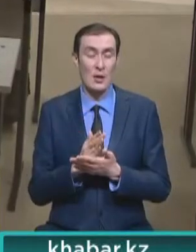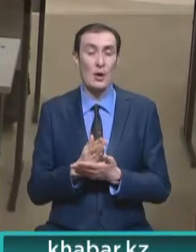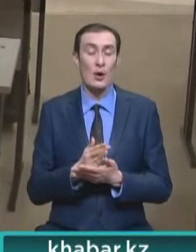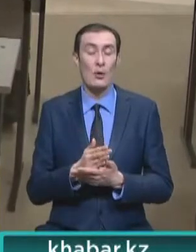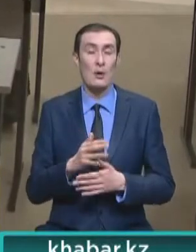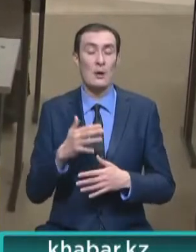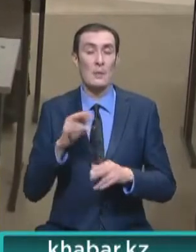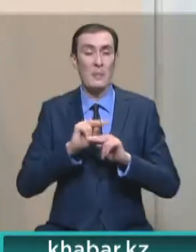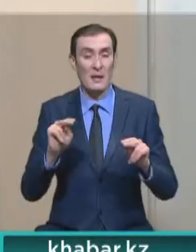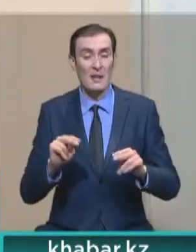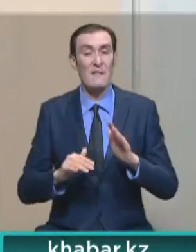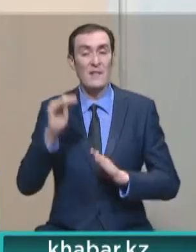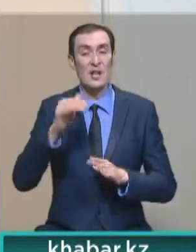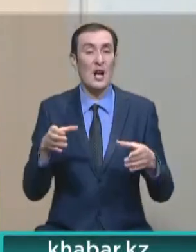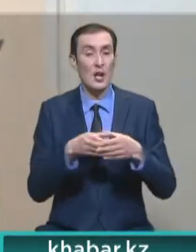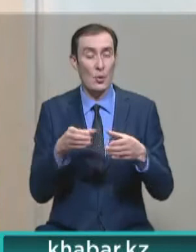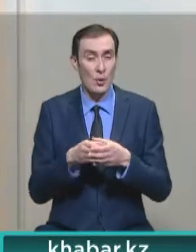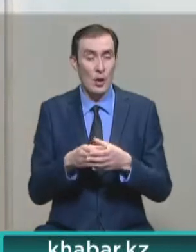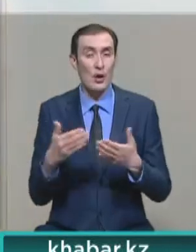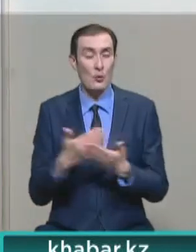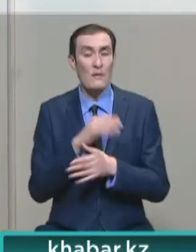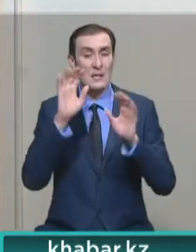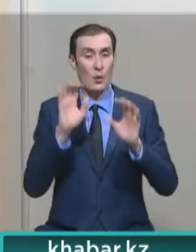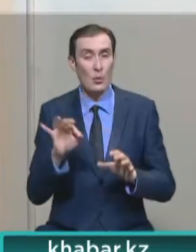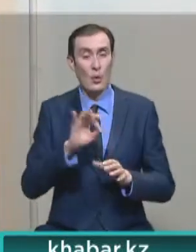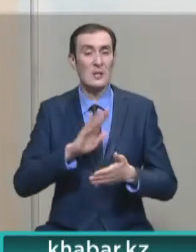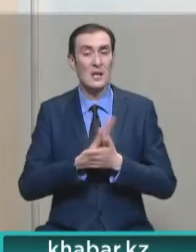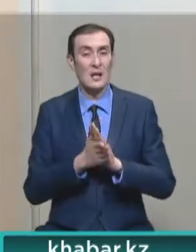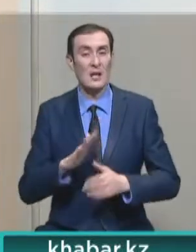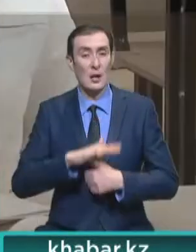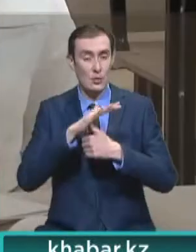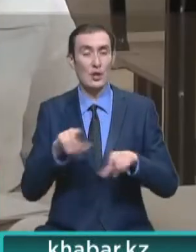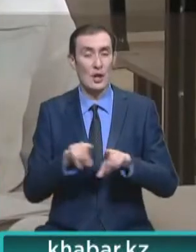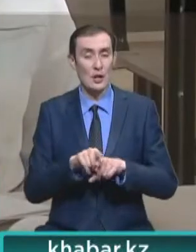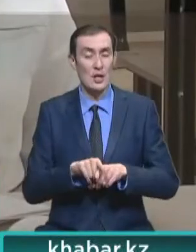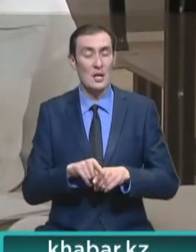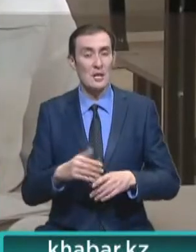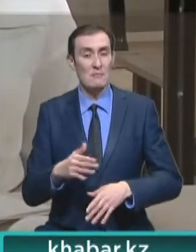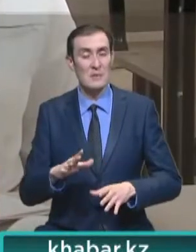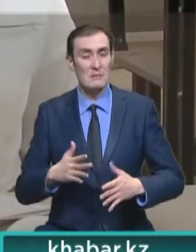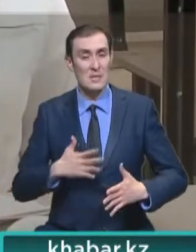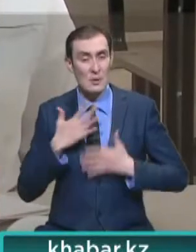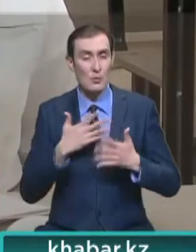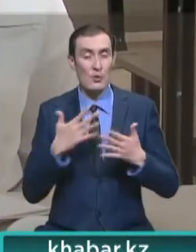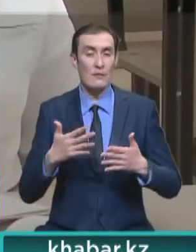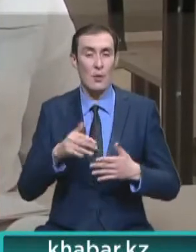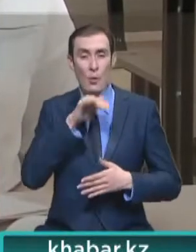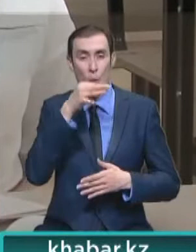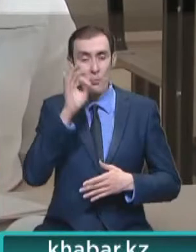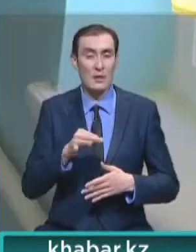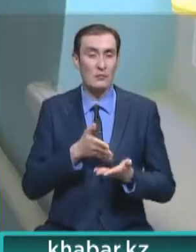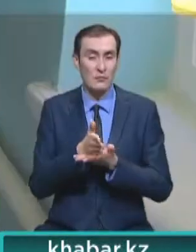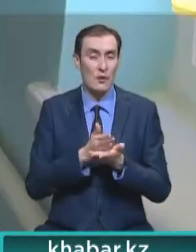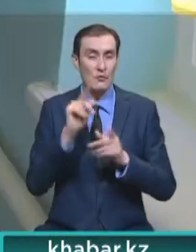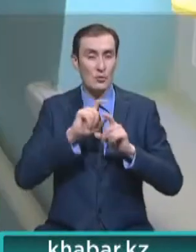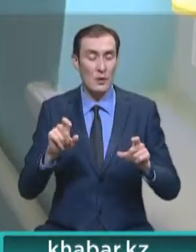образования преподавателей высших категорий новый закон о статусе педагогов также стимулирует в казахстане доля магистров работающих в школах